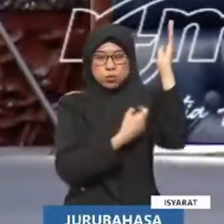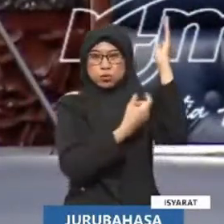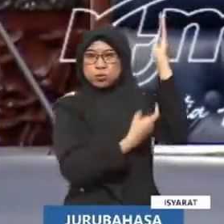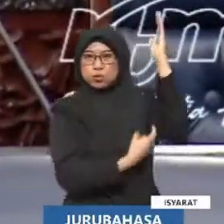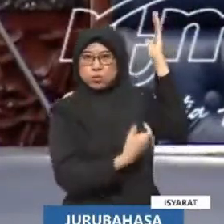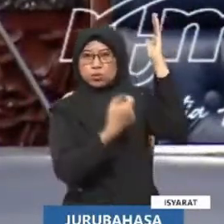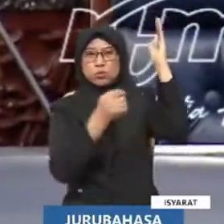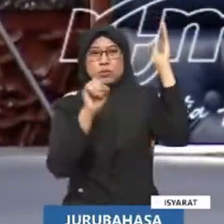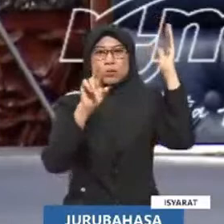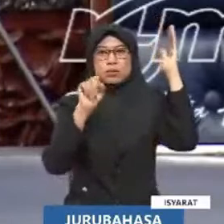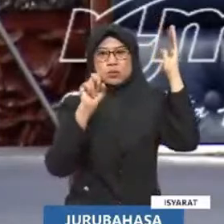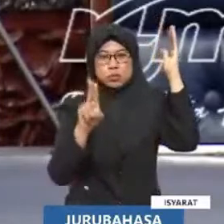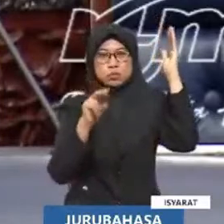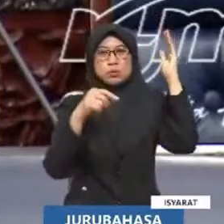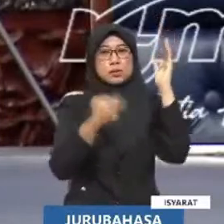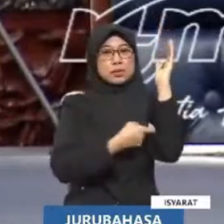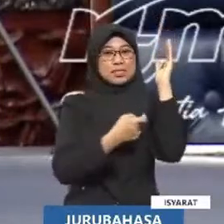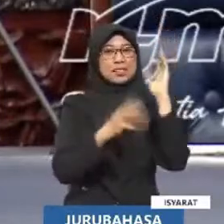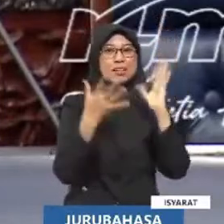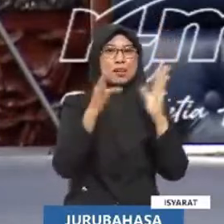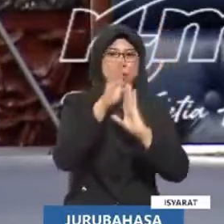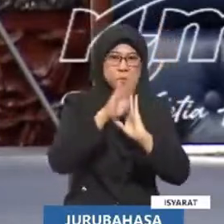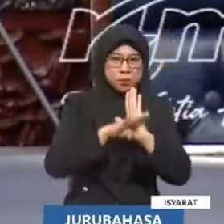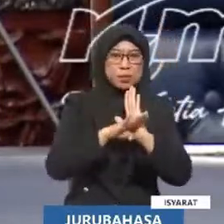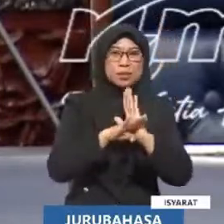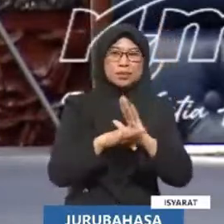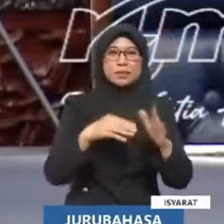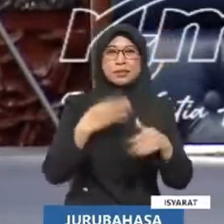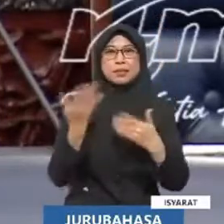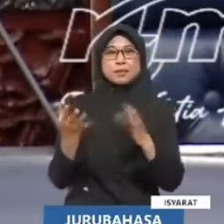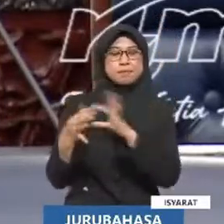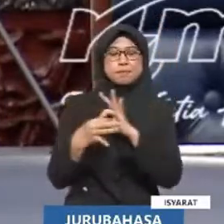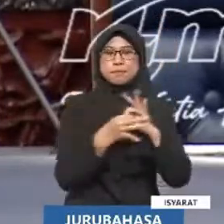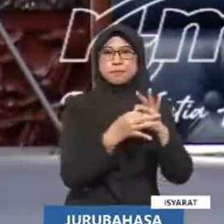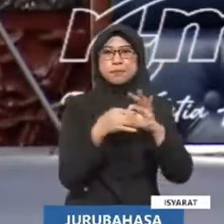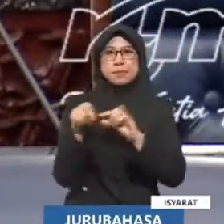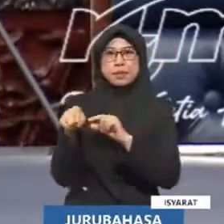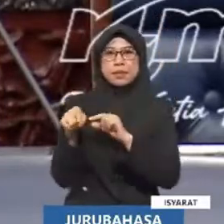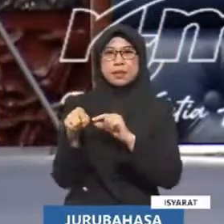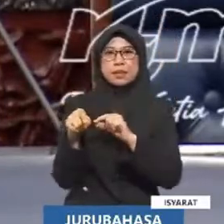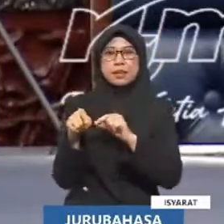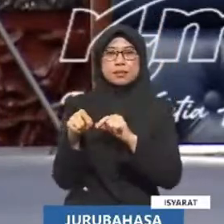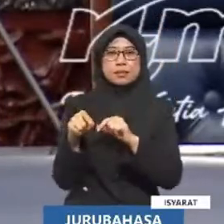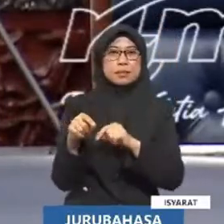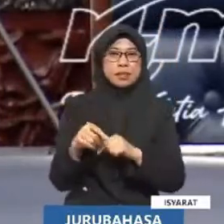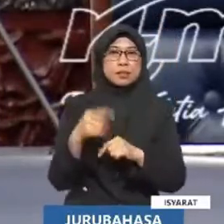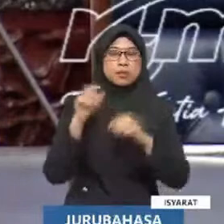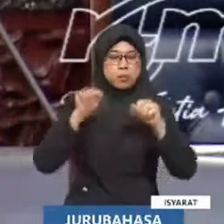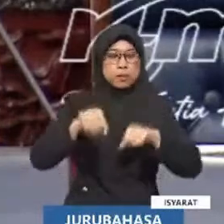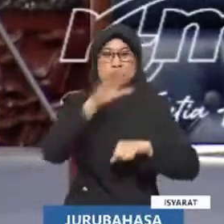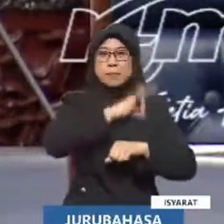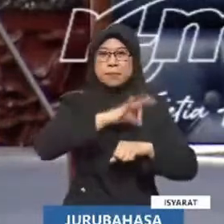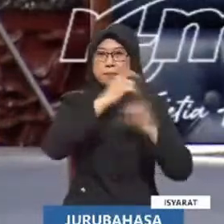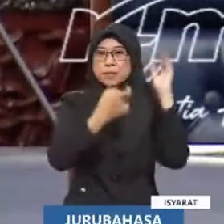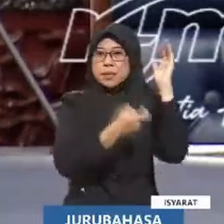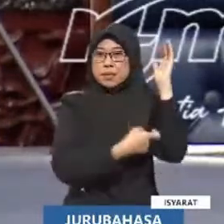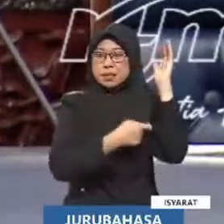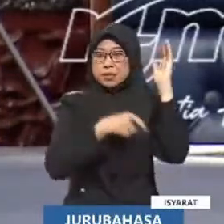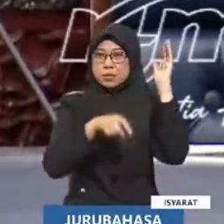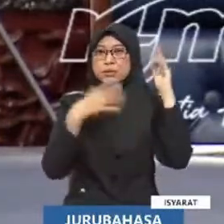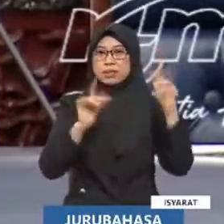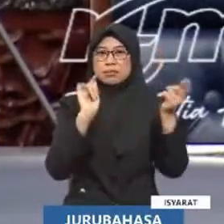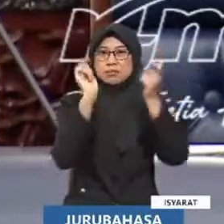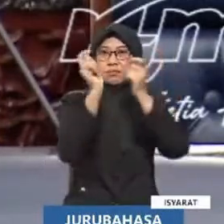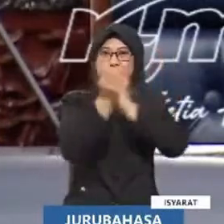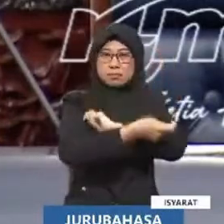udah ada program-program kerja sama diantara peladangan getah dan juga dengan kayu agar mereka boleh menempatkan kayu Rabu ini dan